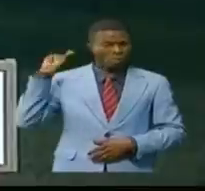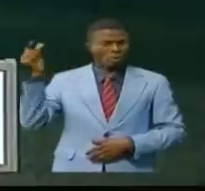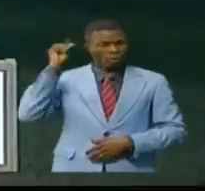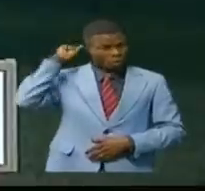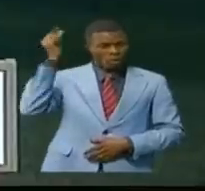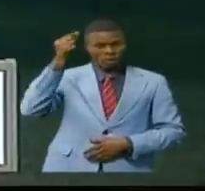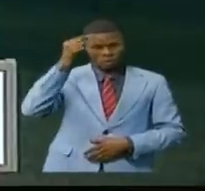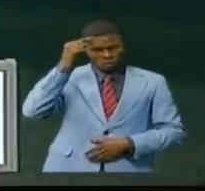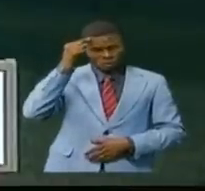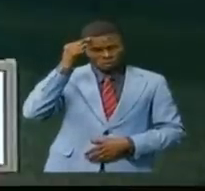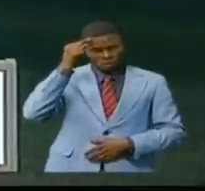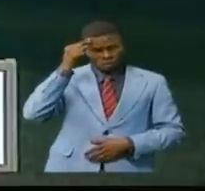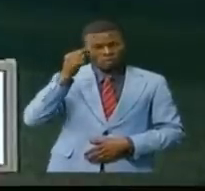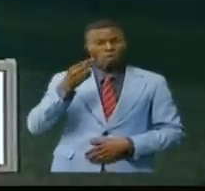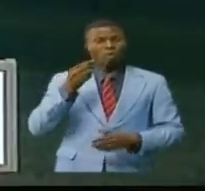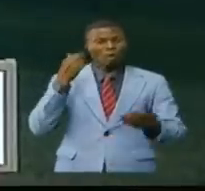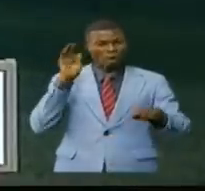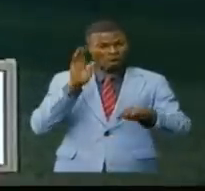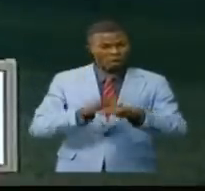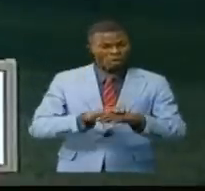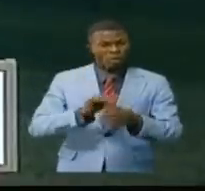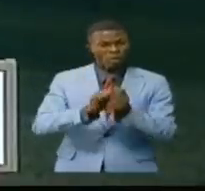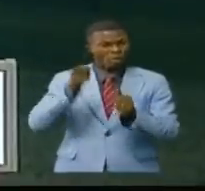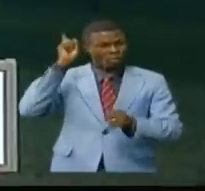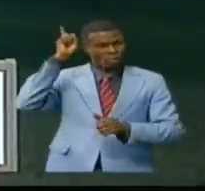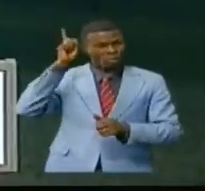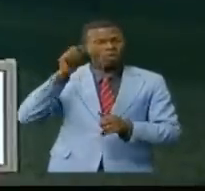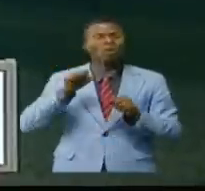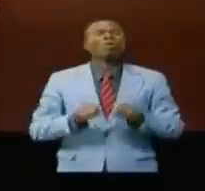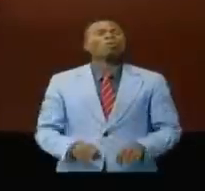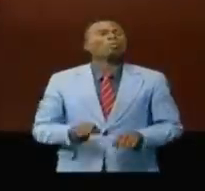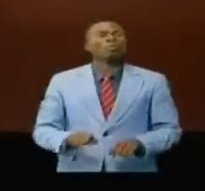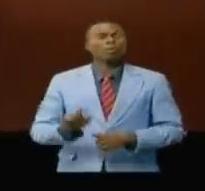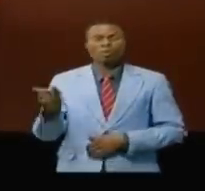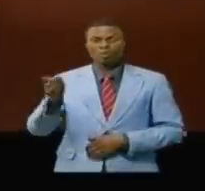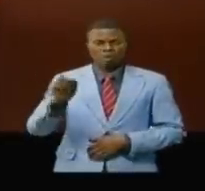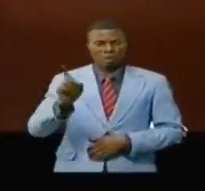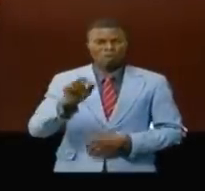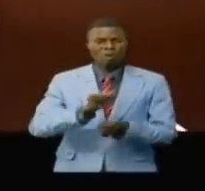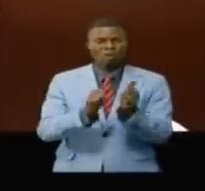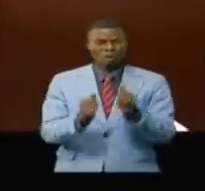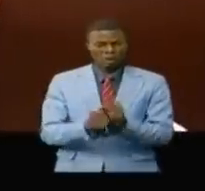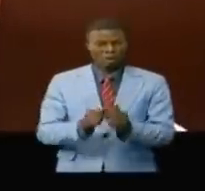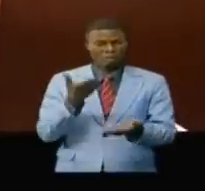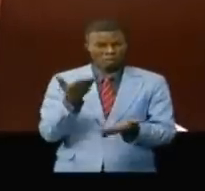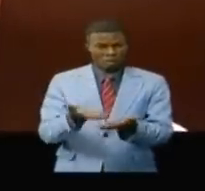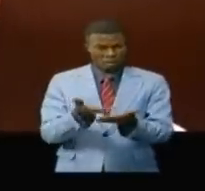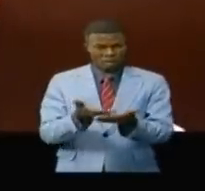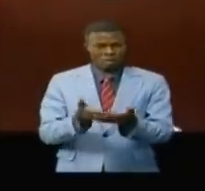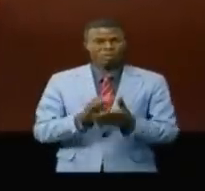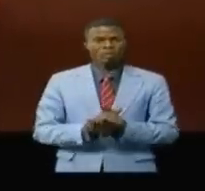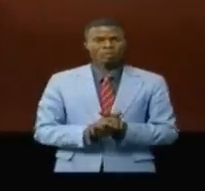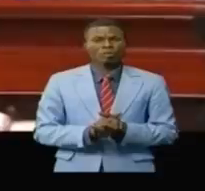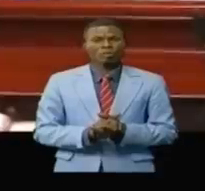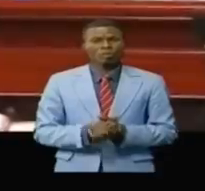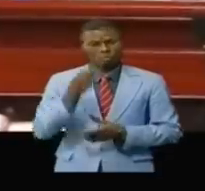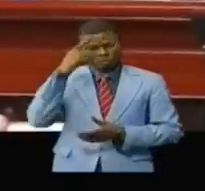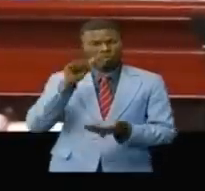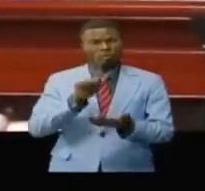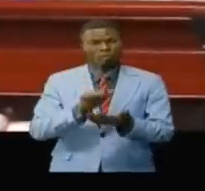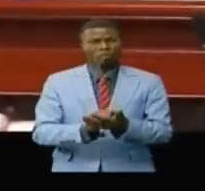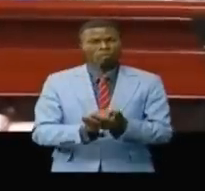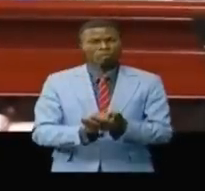ne subisse pas, comme par le passé, les conséquences désastreuses de cette situation. Pour ce